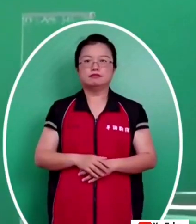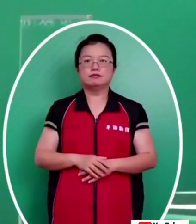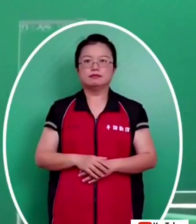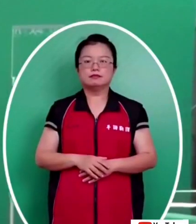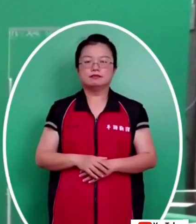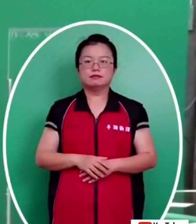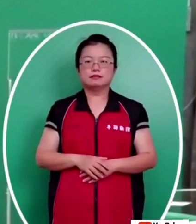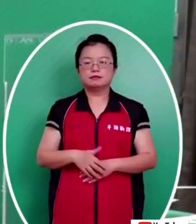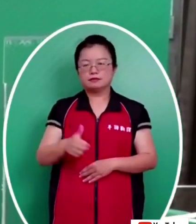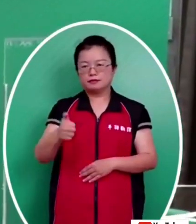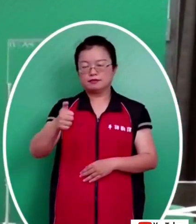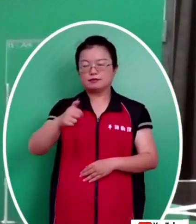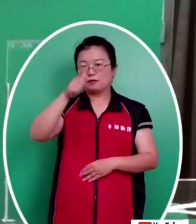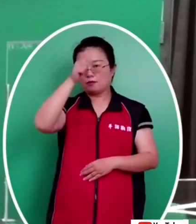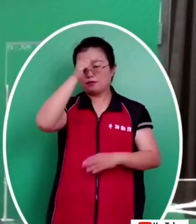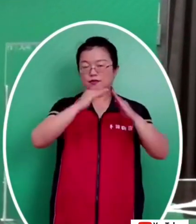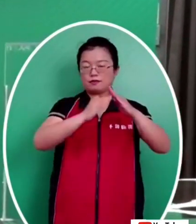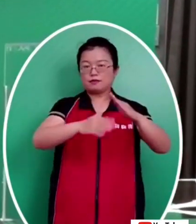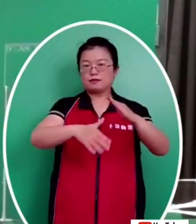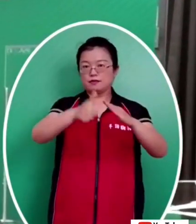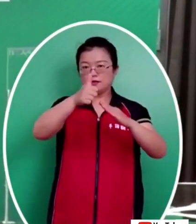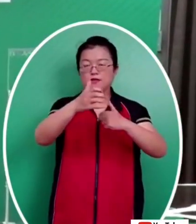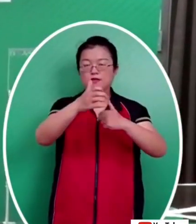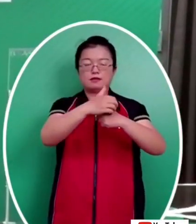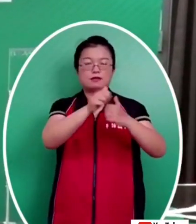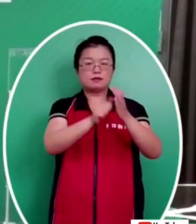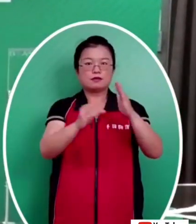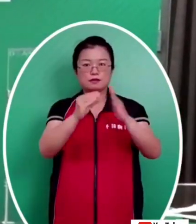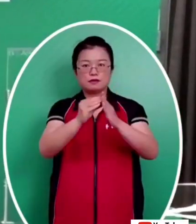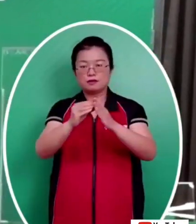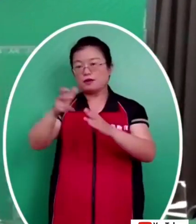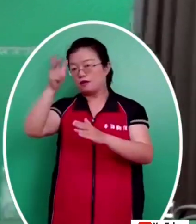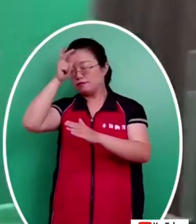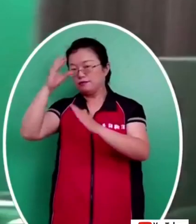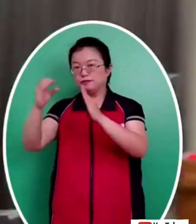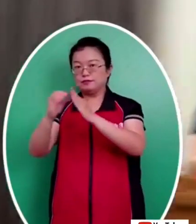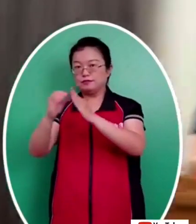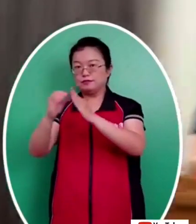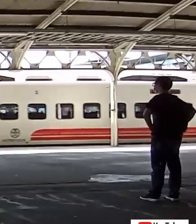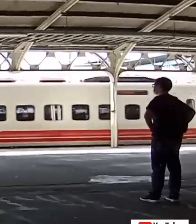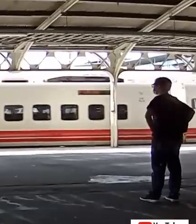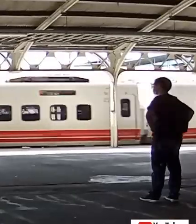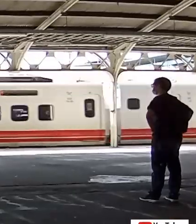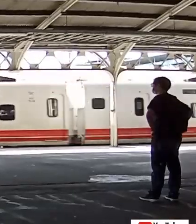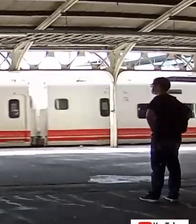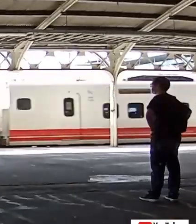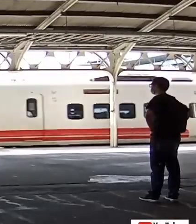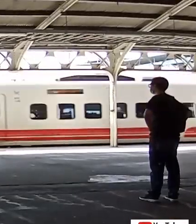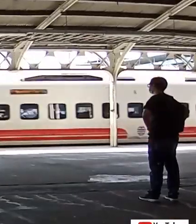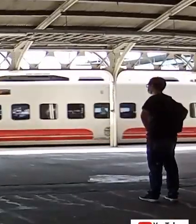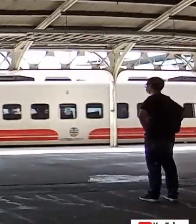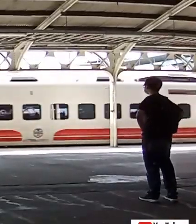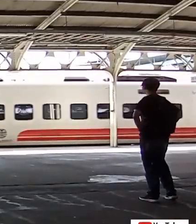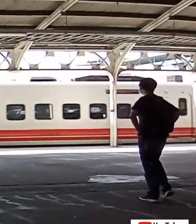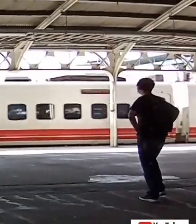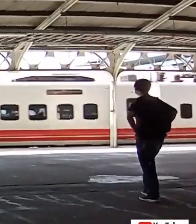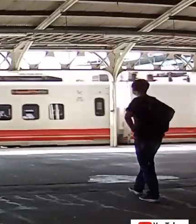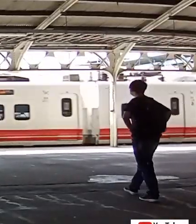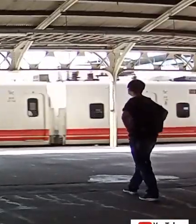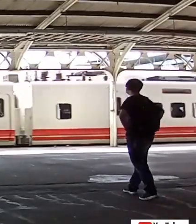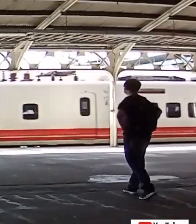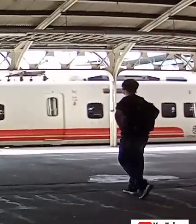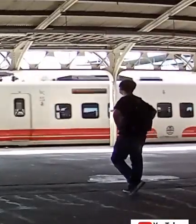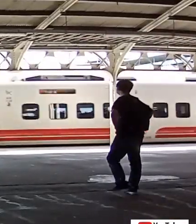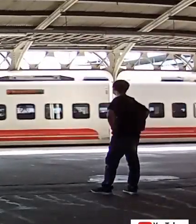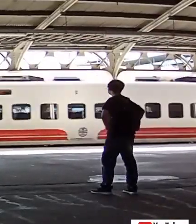以上呢感谢黄伟哲市长、卫生局许局长、警察局方局长的说明哦。那 受疫情影响，因为大众